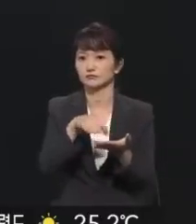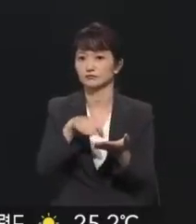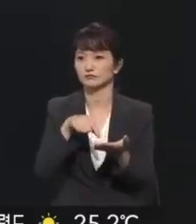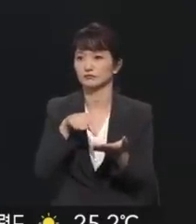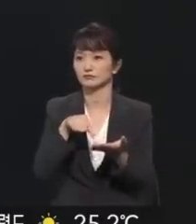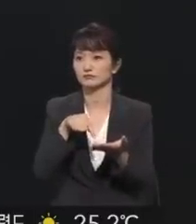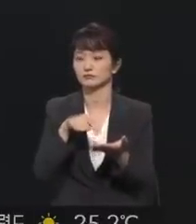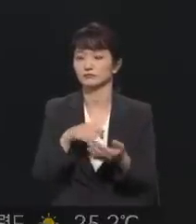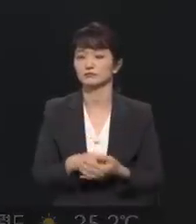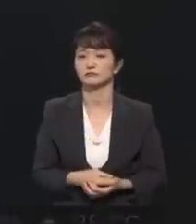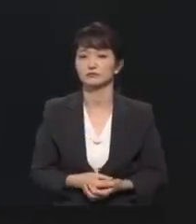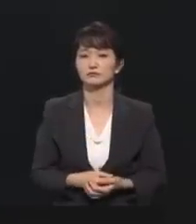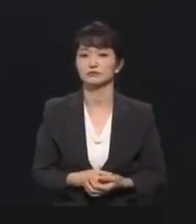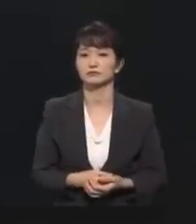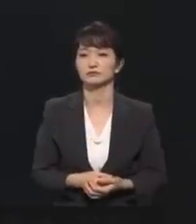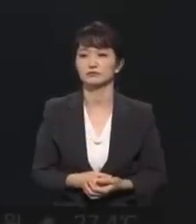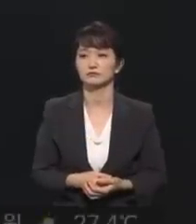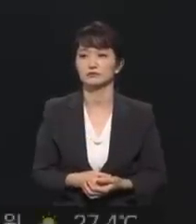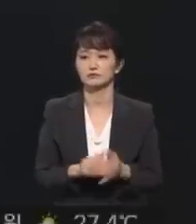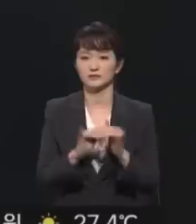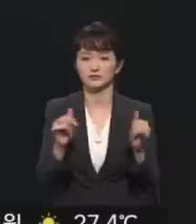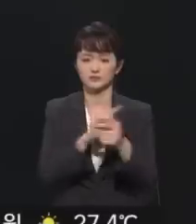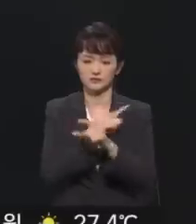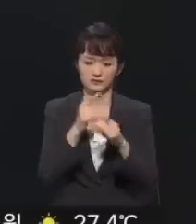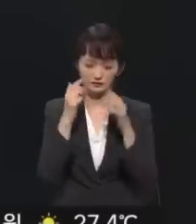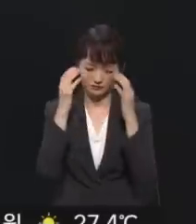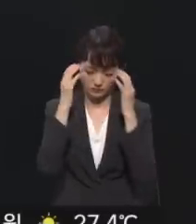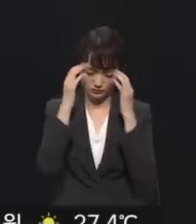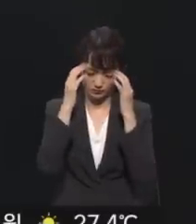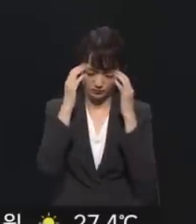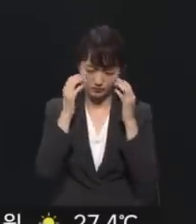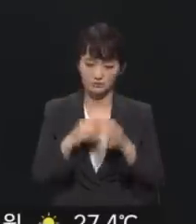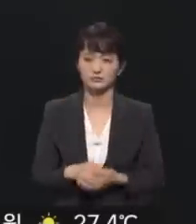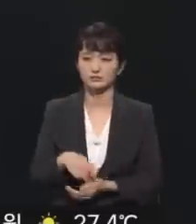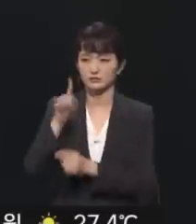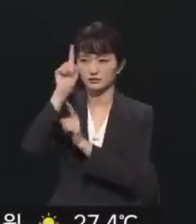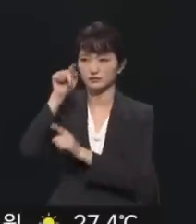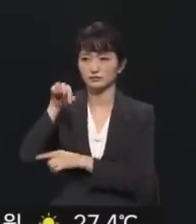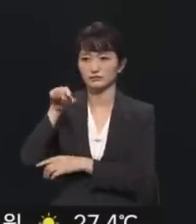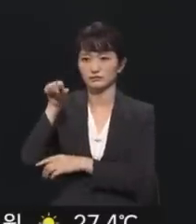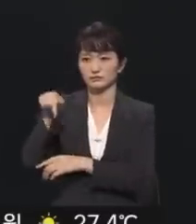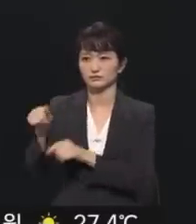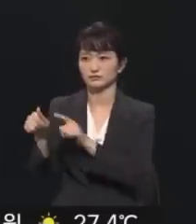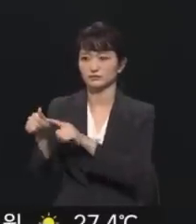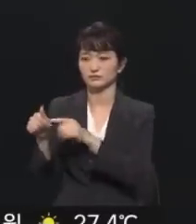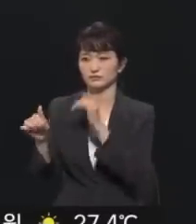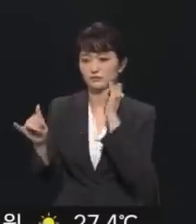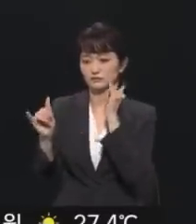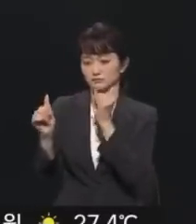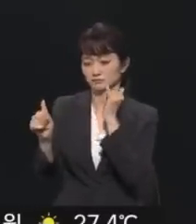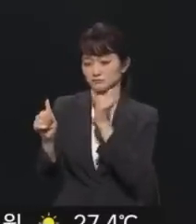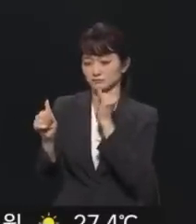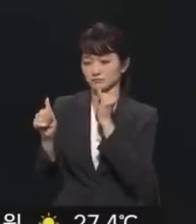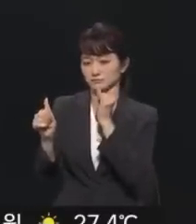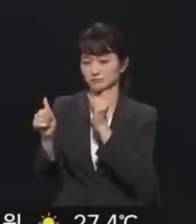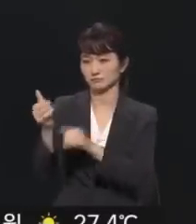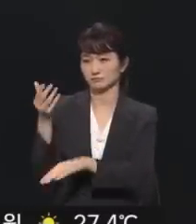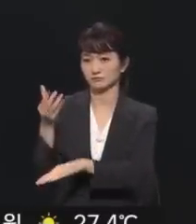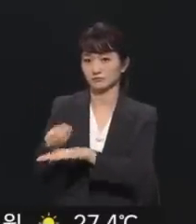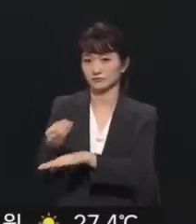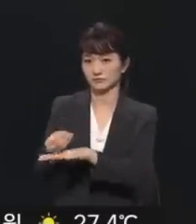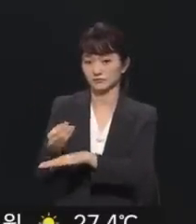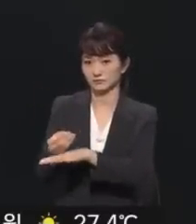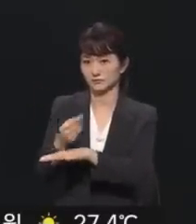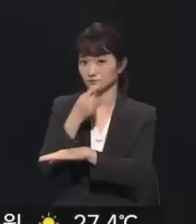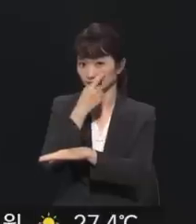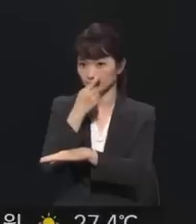경제 여러가지로 괴로울 겁니다 왜냐하면 이준석 대표가 모든 통화 내용을 녹음하고 있었던 것이 여러 차례 를 통해서 하긴